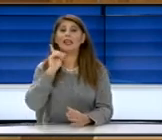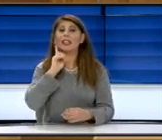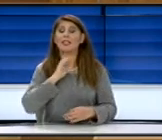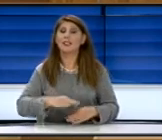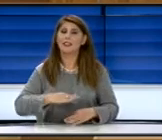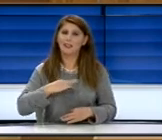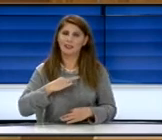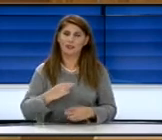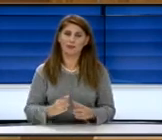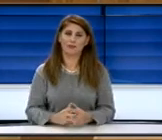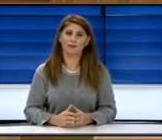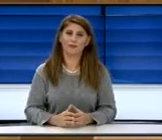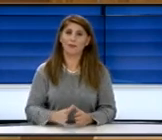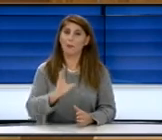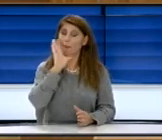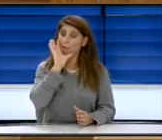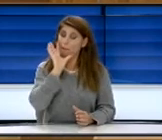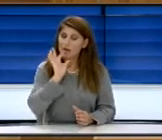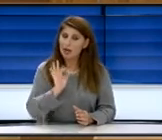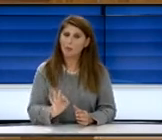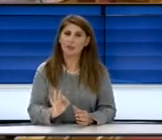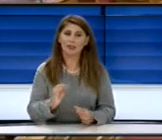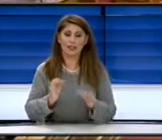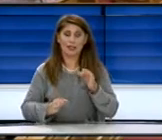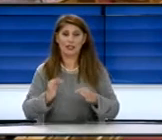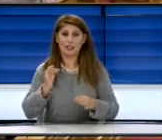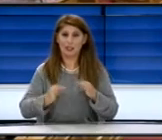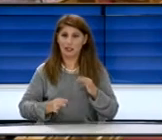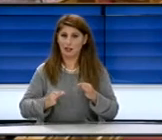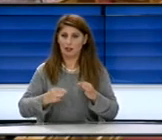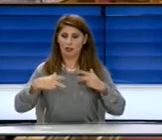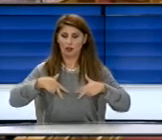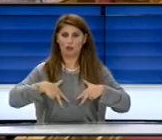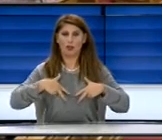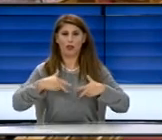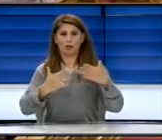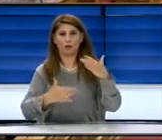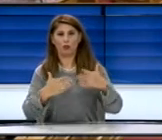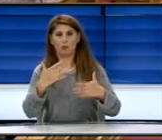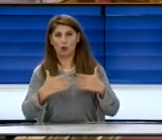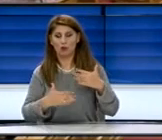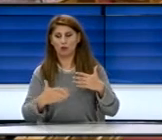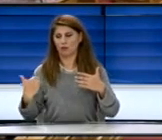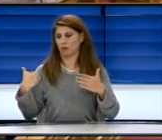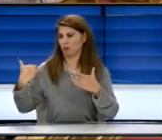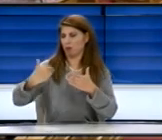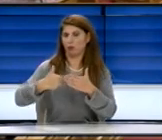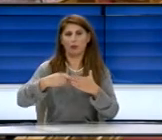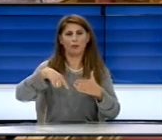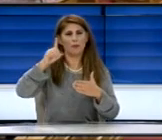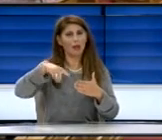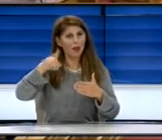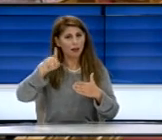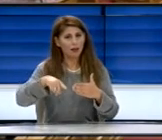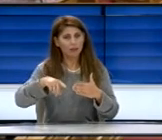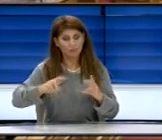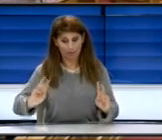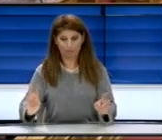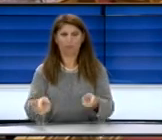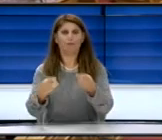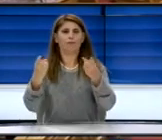κύριοι, πραγματικά η συζήτηση για τον κρατικό προϋπολογισμό όλες αυτές τις μέρες είναι